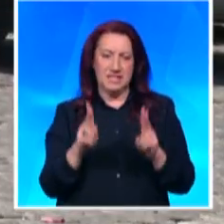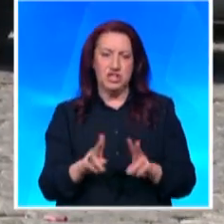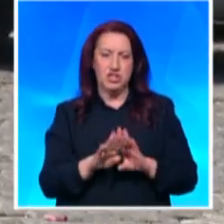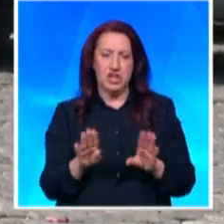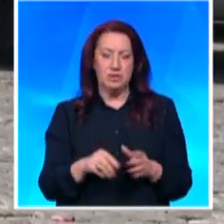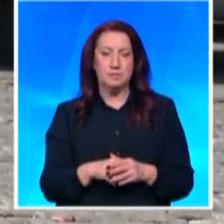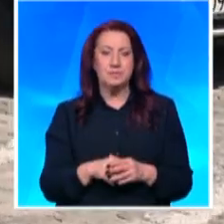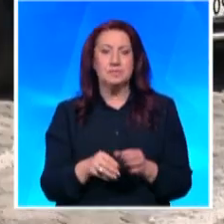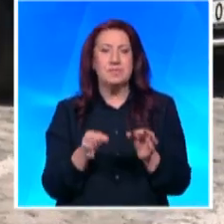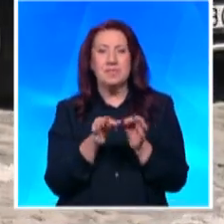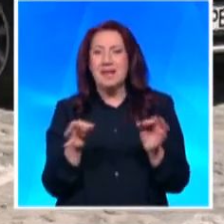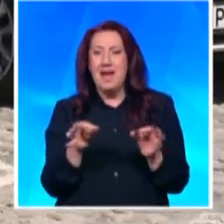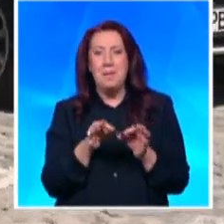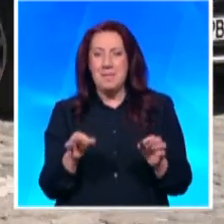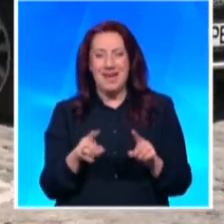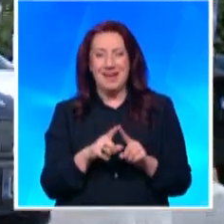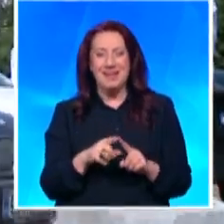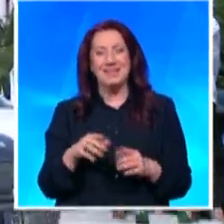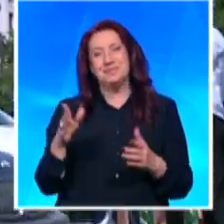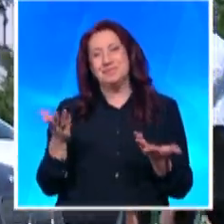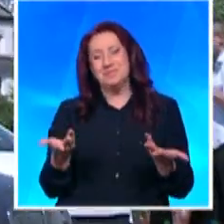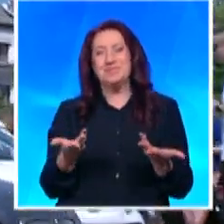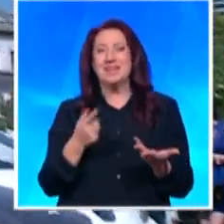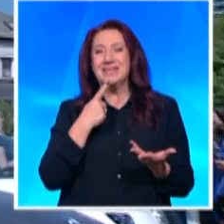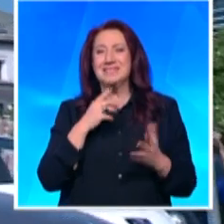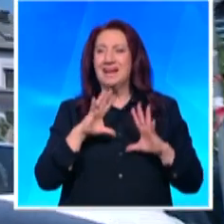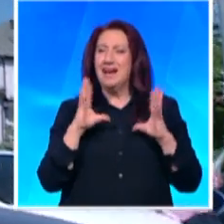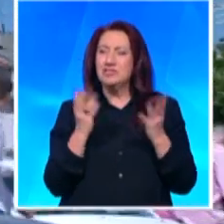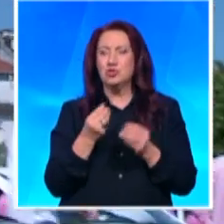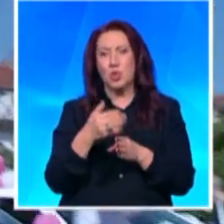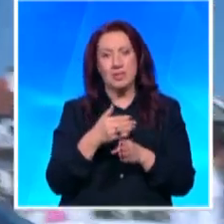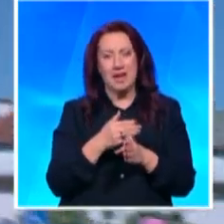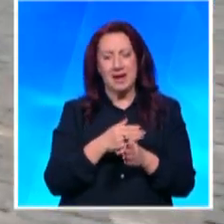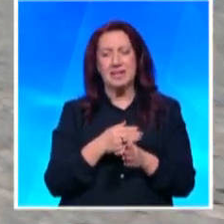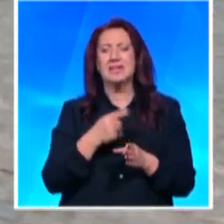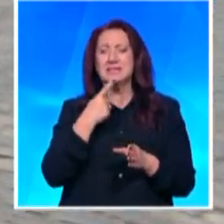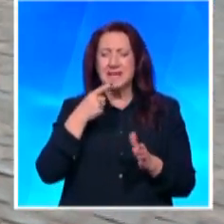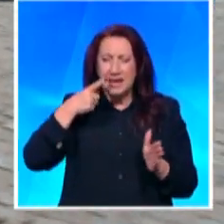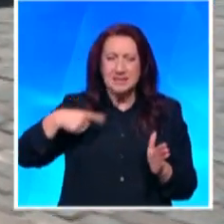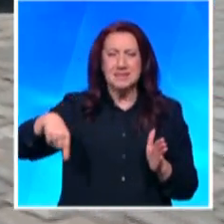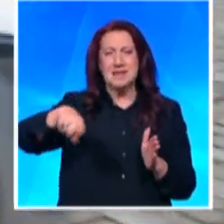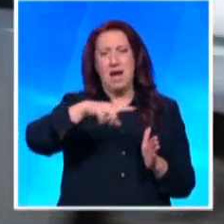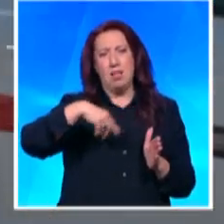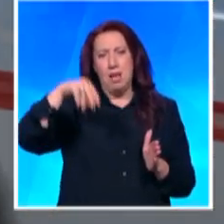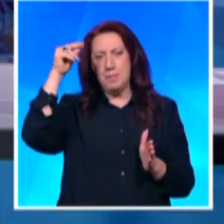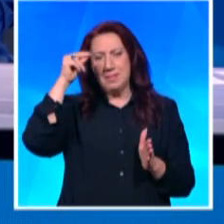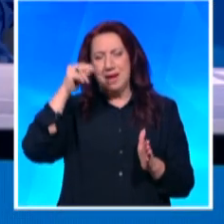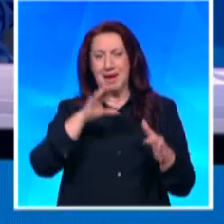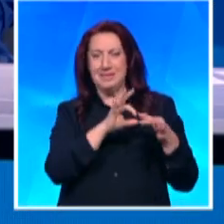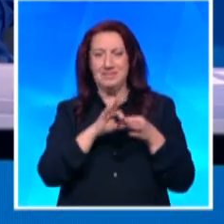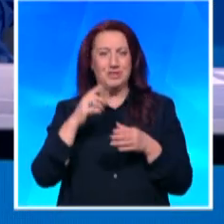Мерките за безопасното протичане на баловете ще са в сила в цялата страна. За BTV новините, Кристина Налбантова.